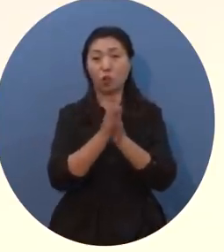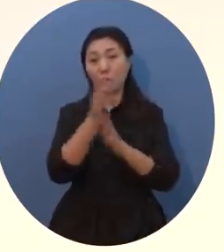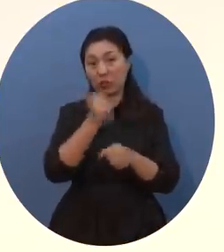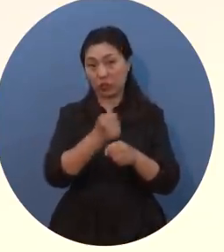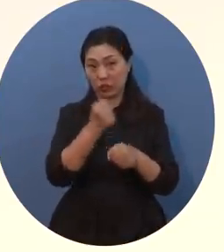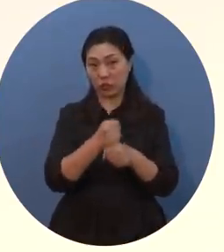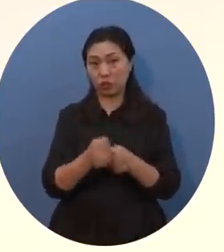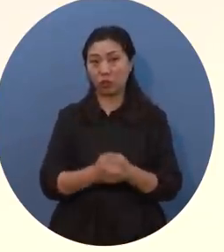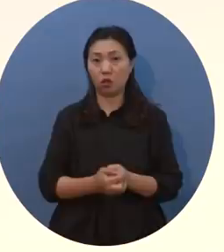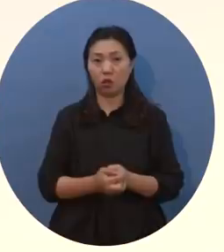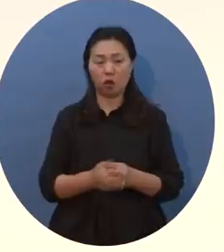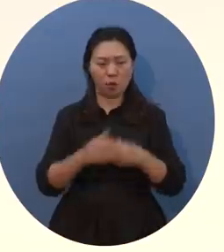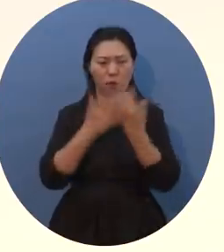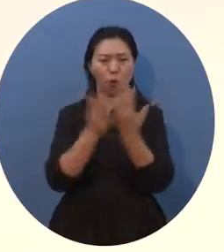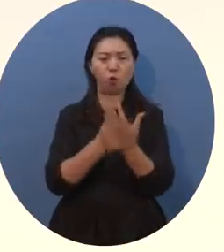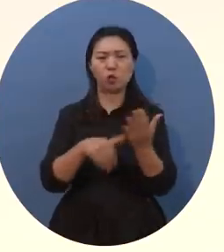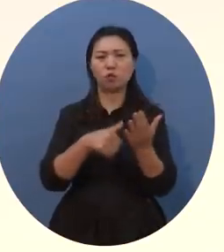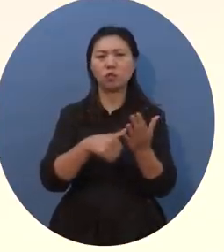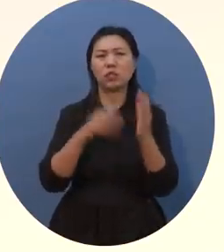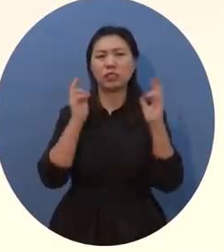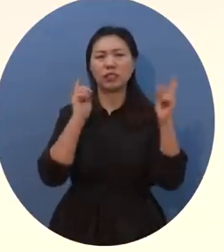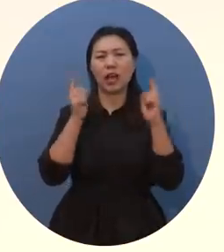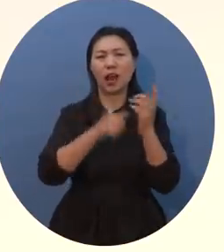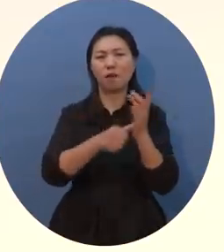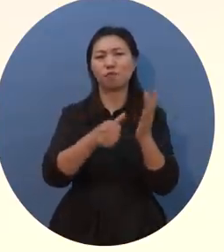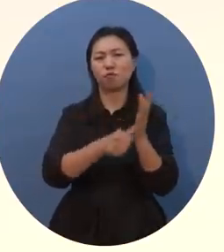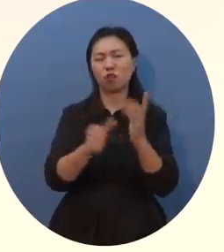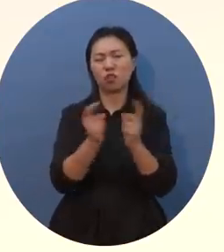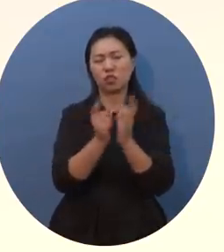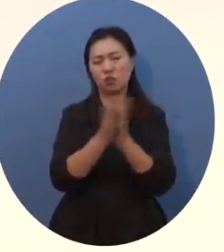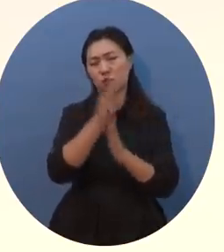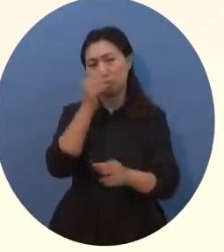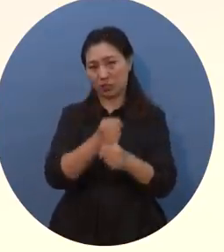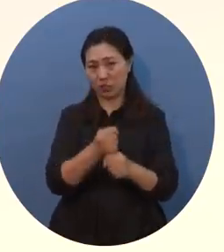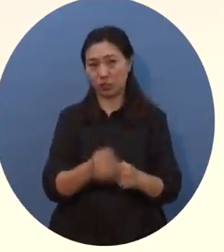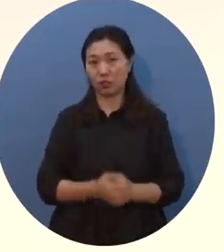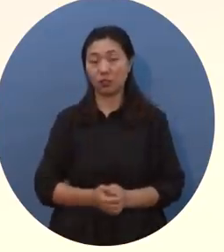그러니까 모든 장난감을 다 자기가 만든다. 이런 얘기예요.